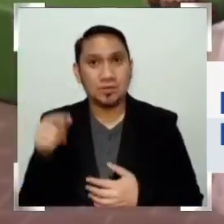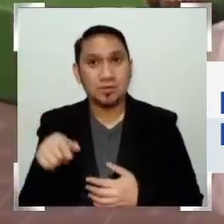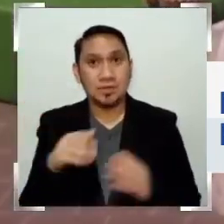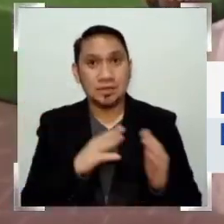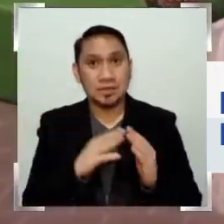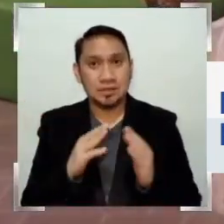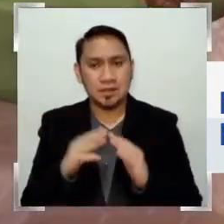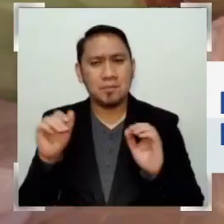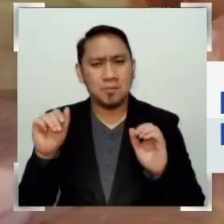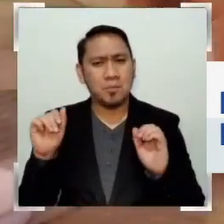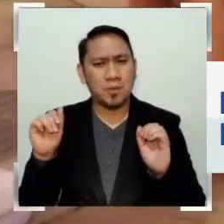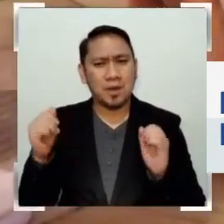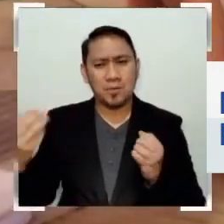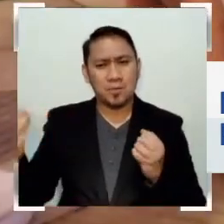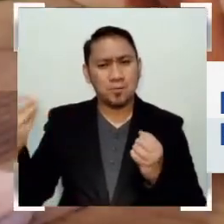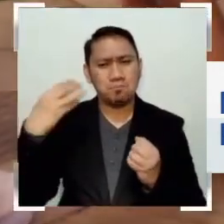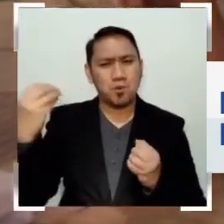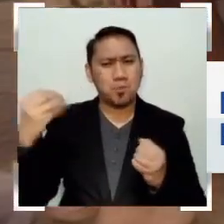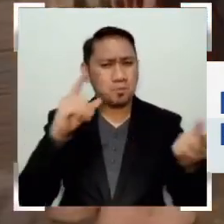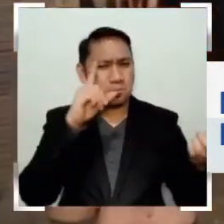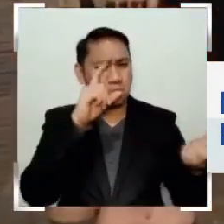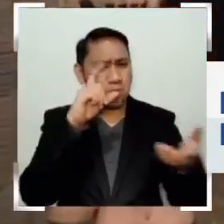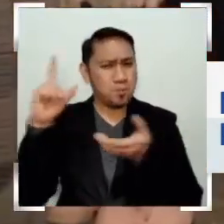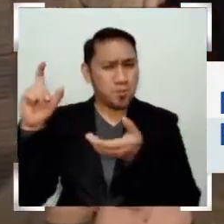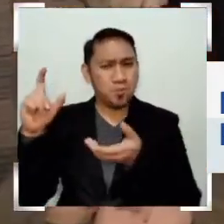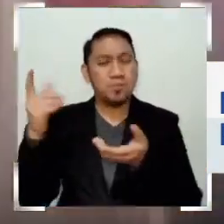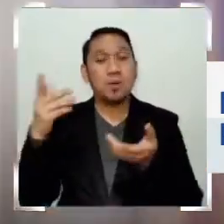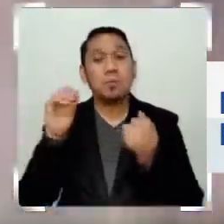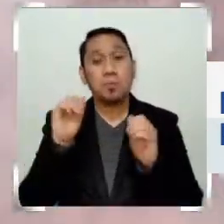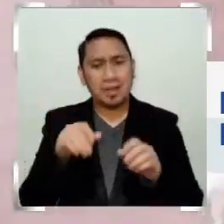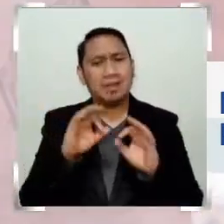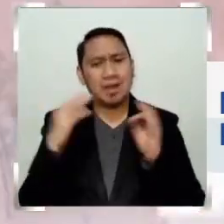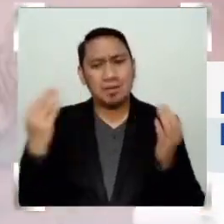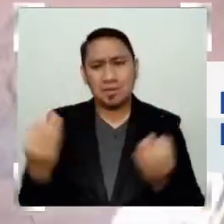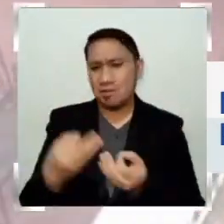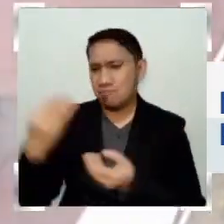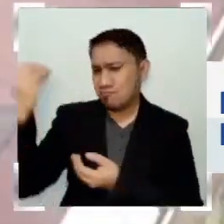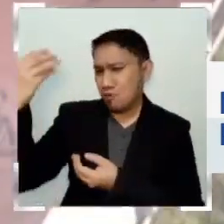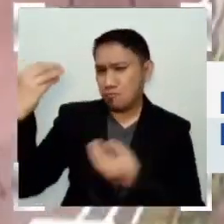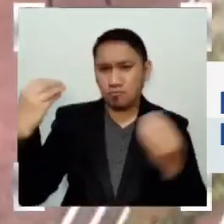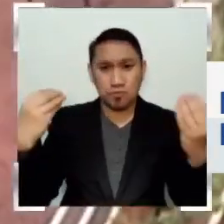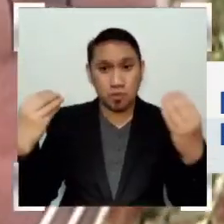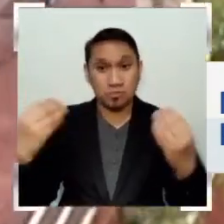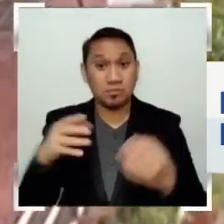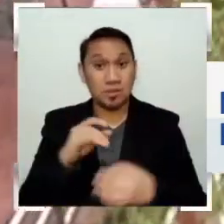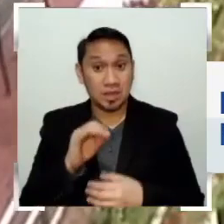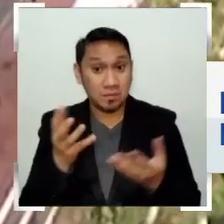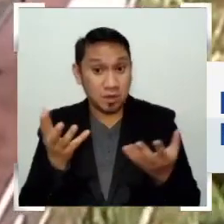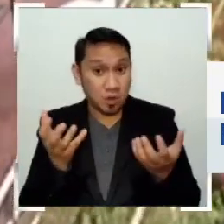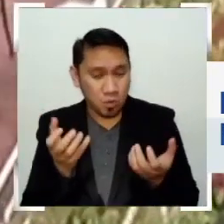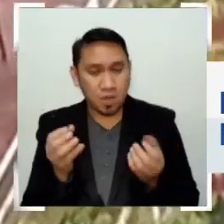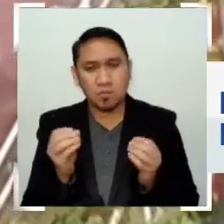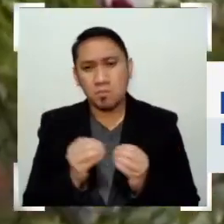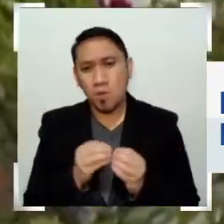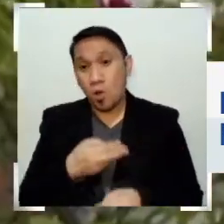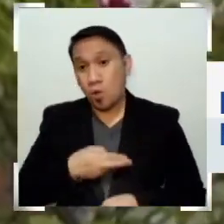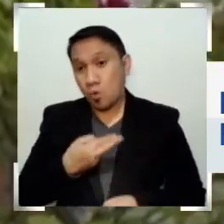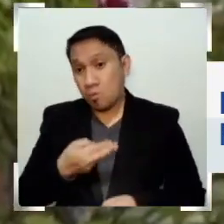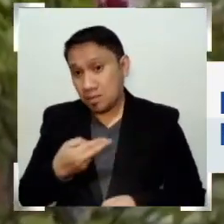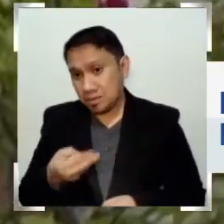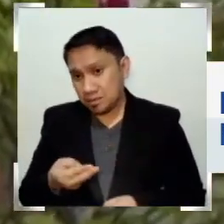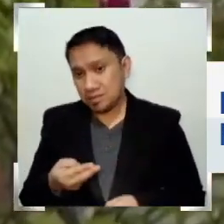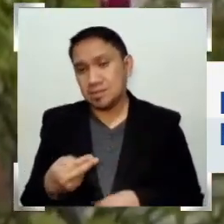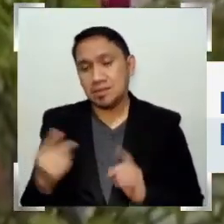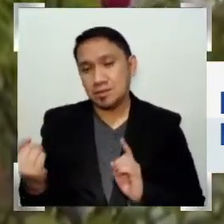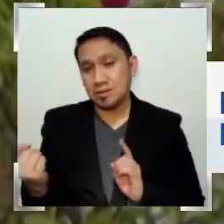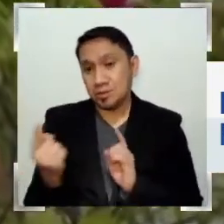ng mga magkasintahan, magpapamilya at magkakaibigan. Kung mas gusto naman ng romantic na tagpuan, go na sa Kamaligan